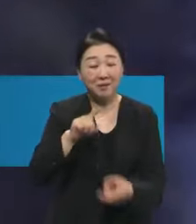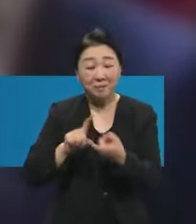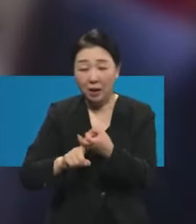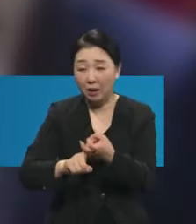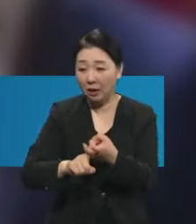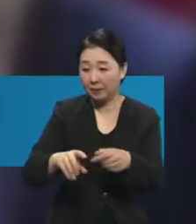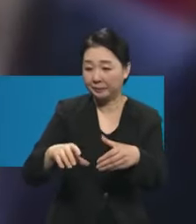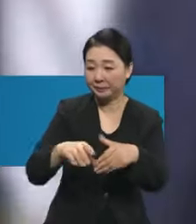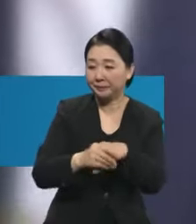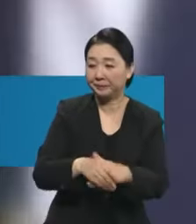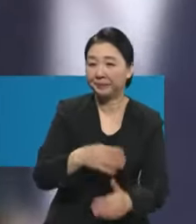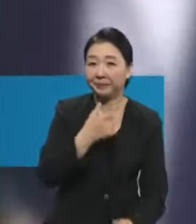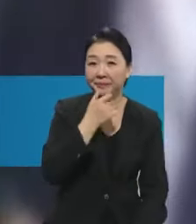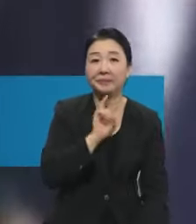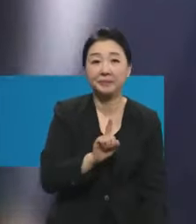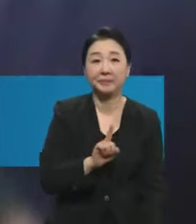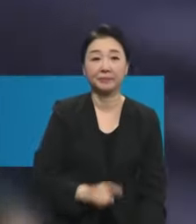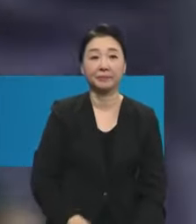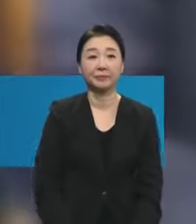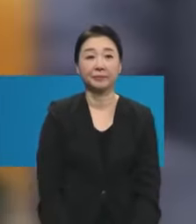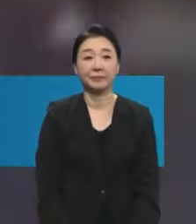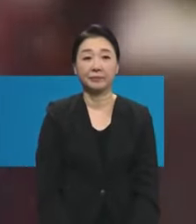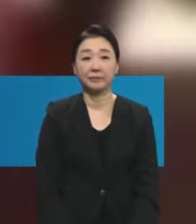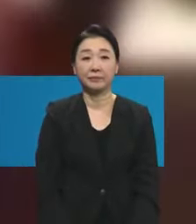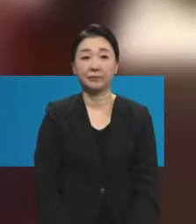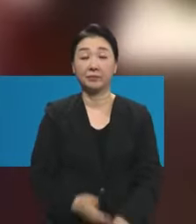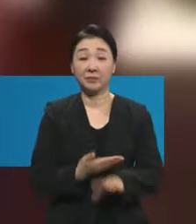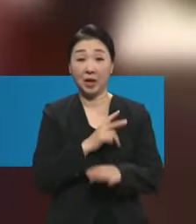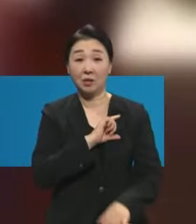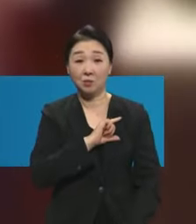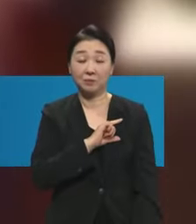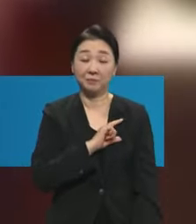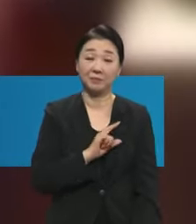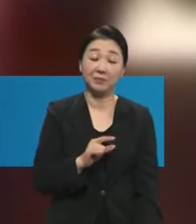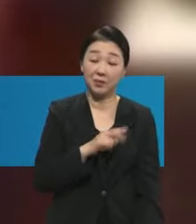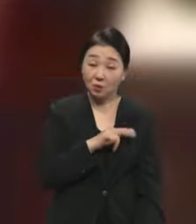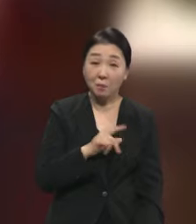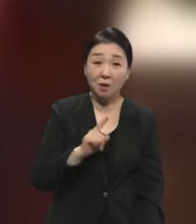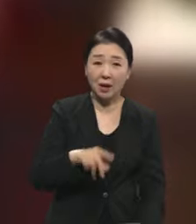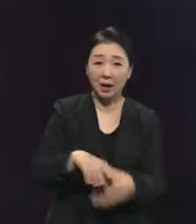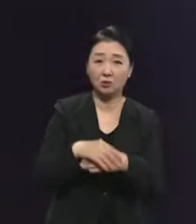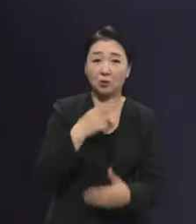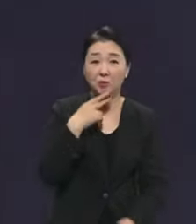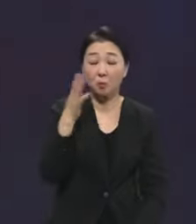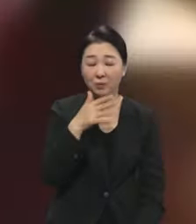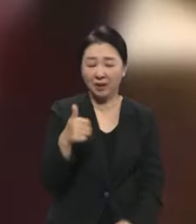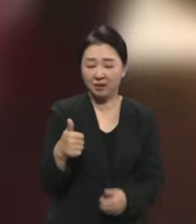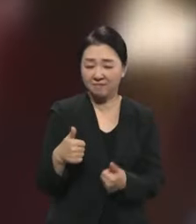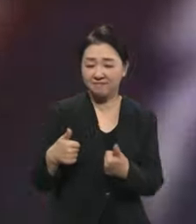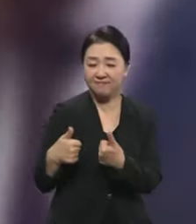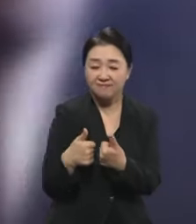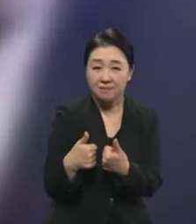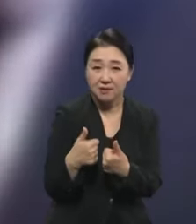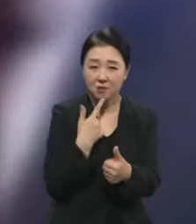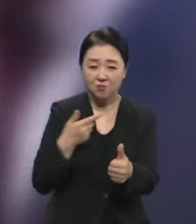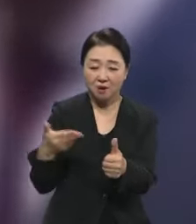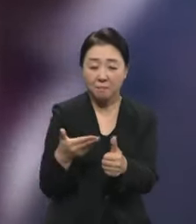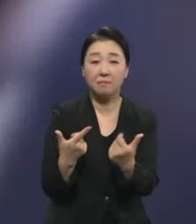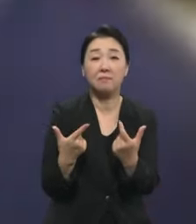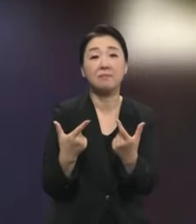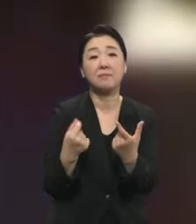악수하고 싶지 않다 이런 이유 때문이었습니다. 또 다른 의원은 악수하지 않은 채 몸을 가까이 붙어서